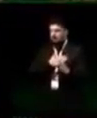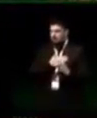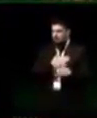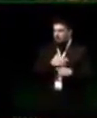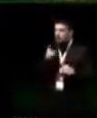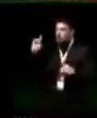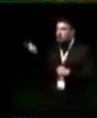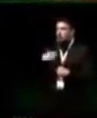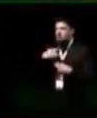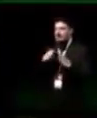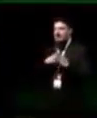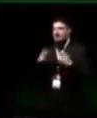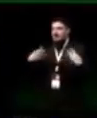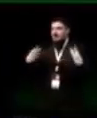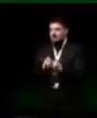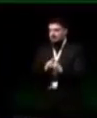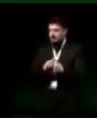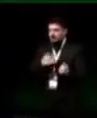casa nostra.